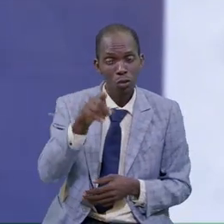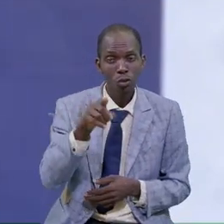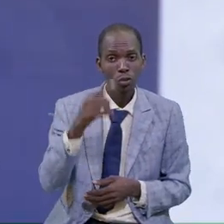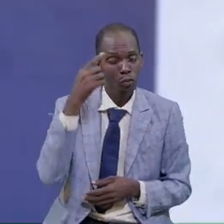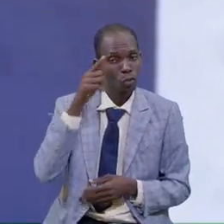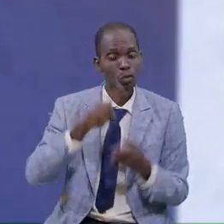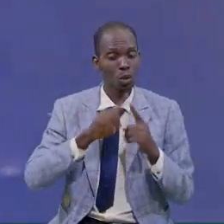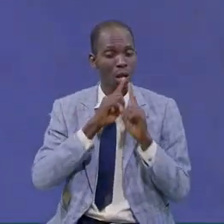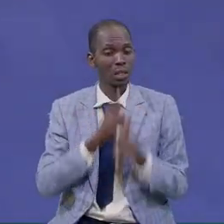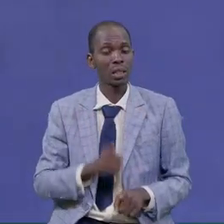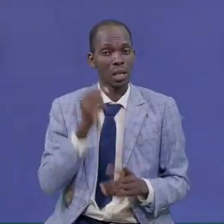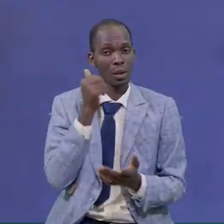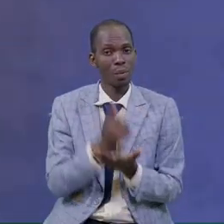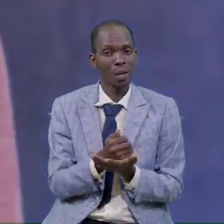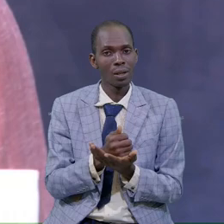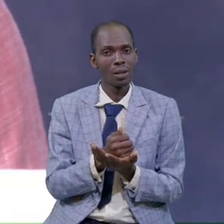Amen,